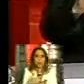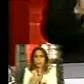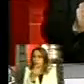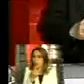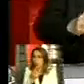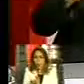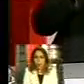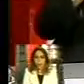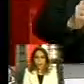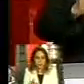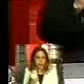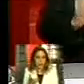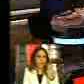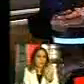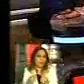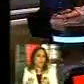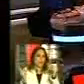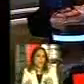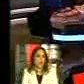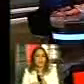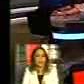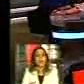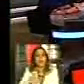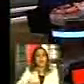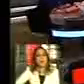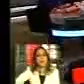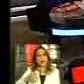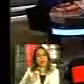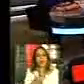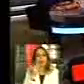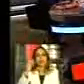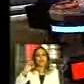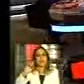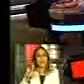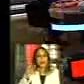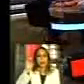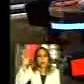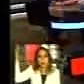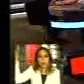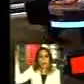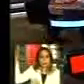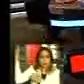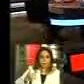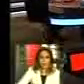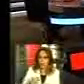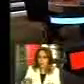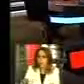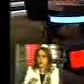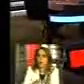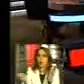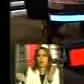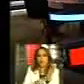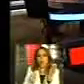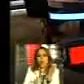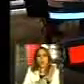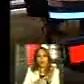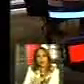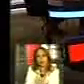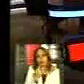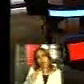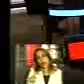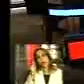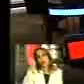היית רוצה לקחת מנכ״ל חדש לחיל מחוץ לארץ, לא היית יכול לקחת, כי הוא היה דורש לבוא למדינת ישראל, אני